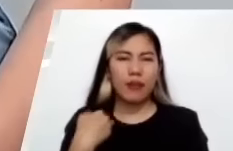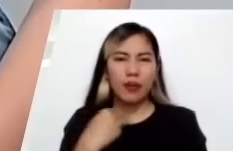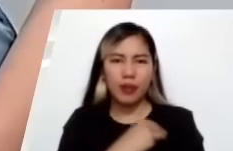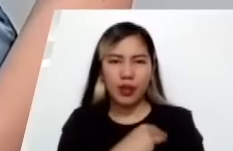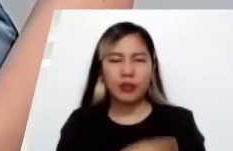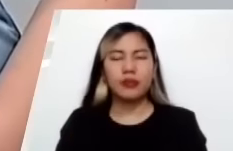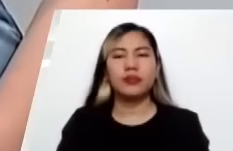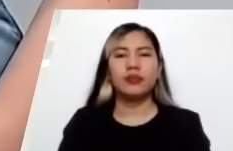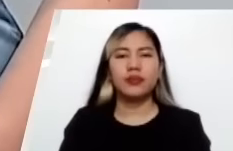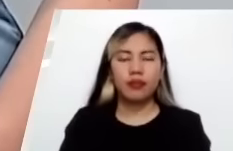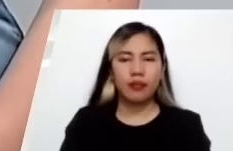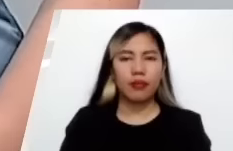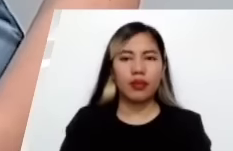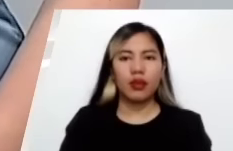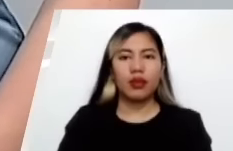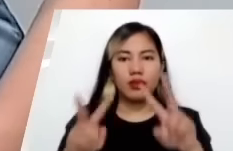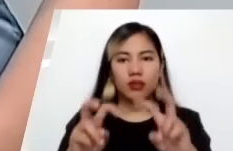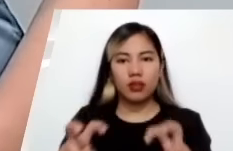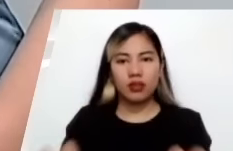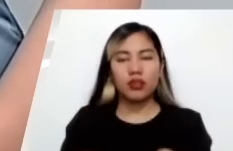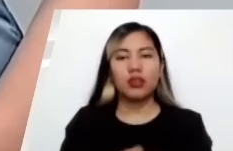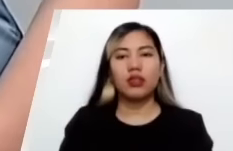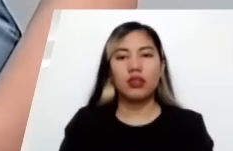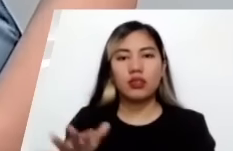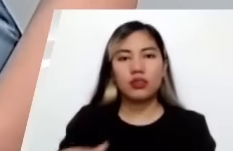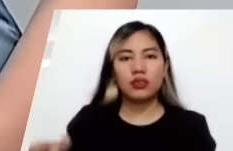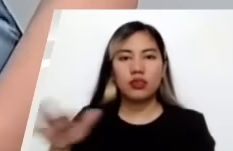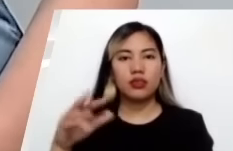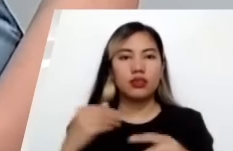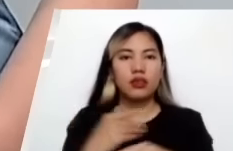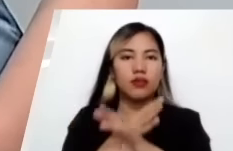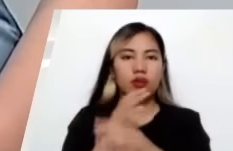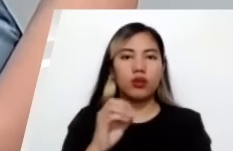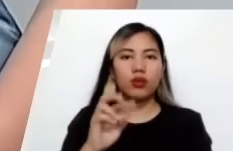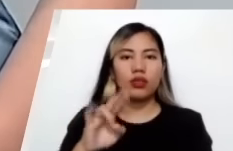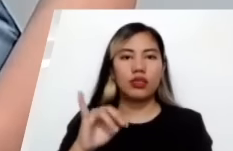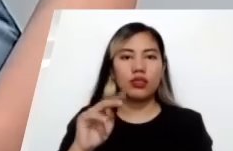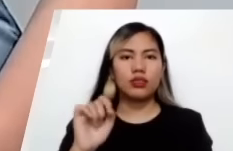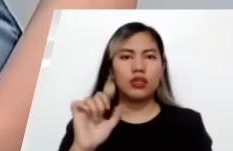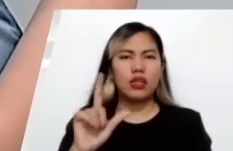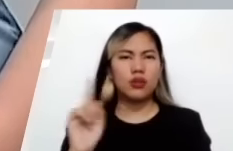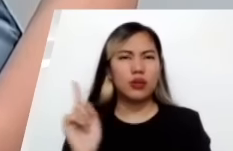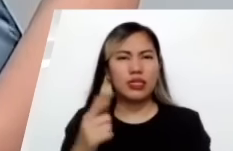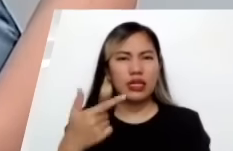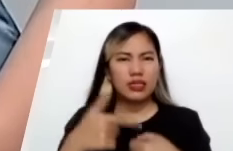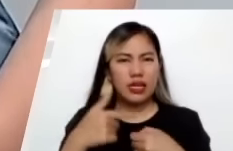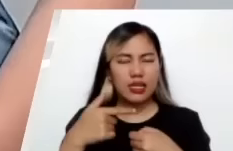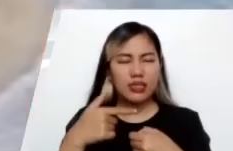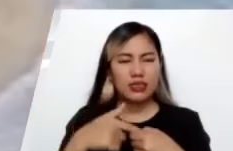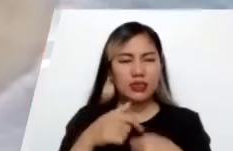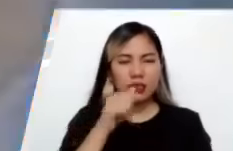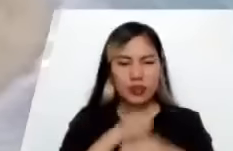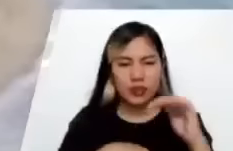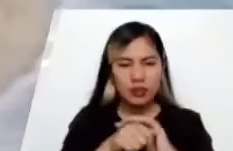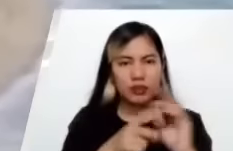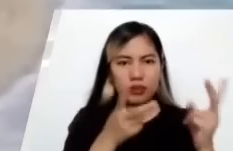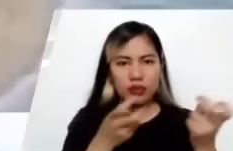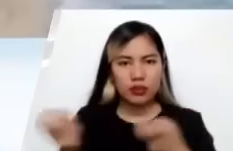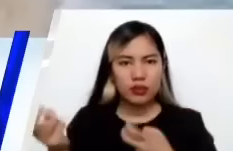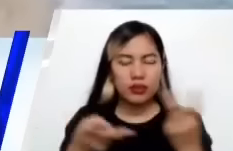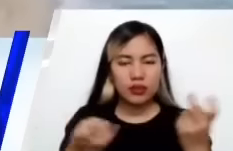Iniimbestigahan ng sangguniang panlalawigan ng Davao Oriental ang oil smuggling umano na ginagawa sa probinsya. Nagugat ang investigasyon